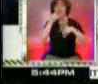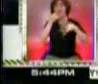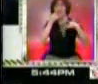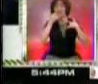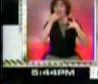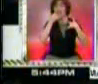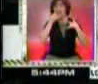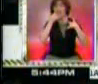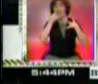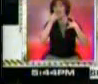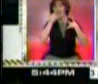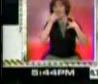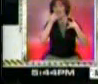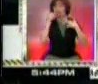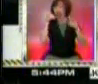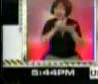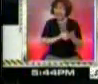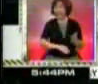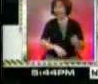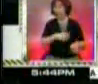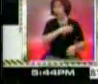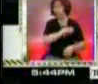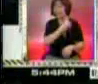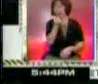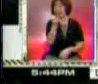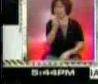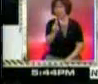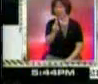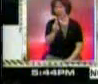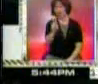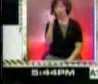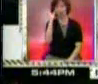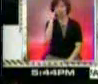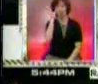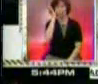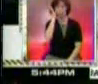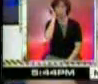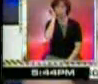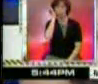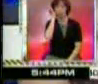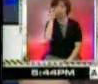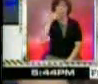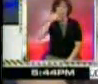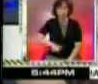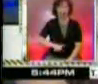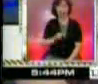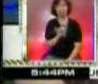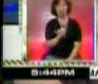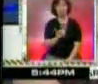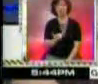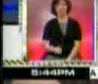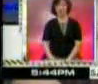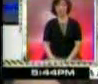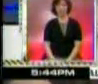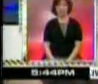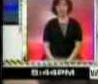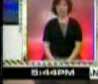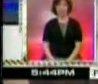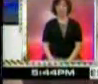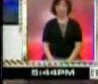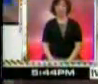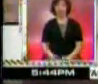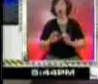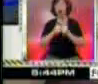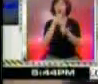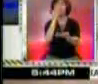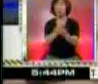po ng telepono si Colonel Tumbungan, Tambungan. Ayun. E paano naawit yung kaguluhan?